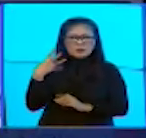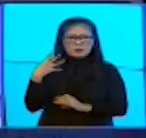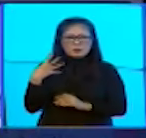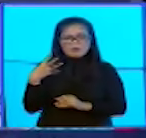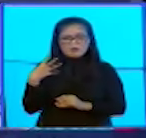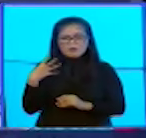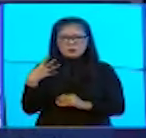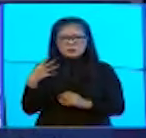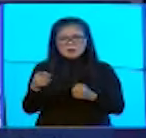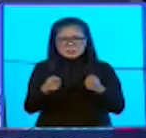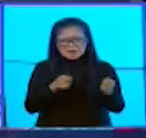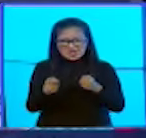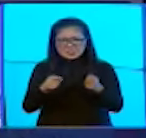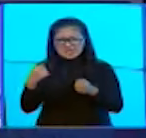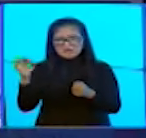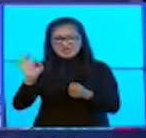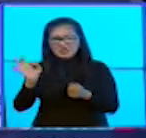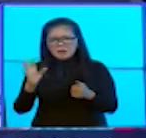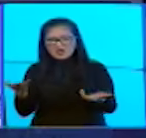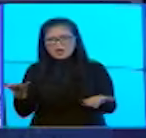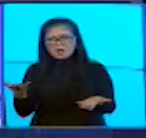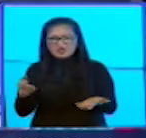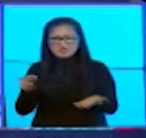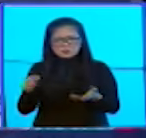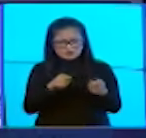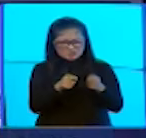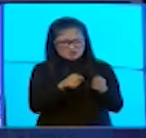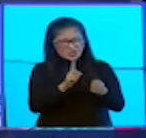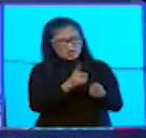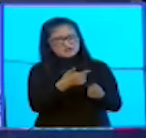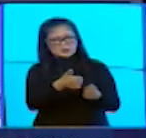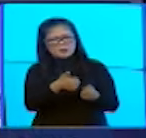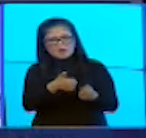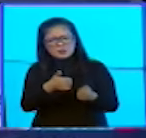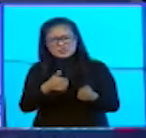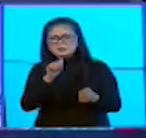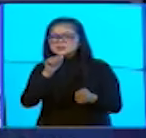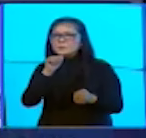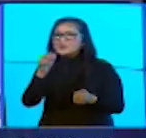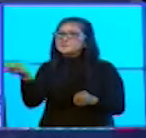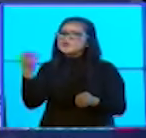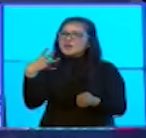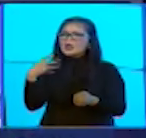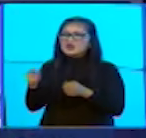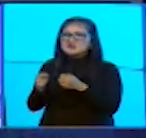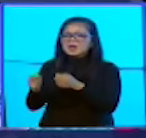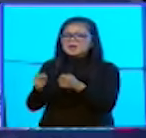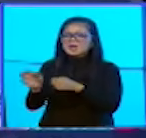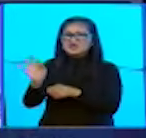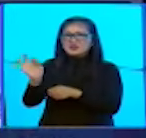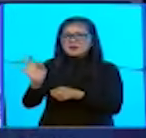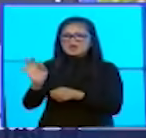tidak terkendali keadaannya, sangat-sangat terkendali. Jadi yang bicara tidak terkendali itu bisa datang ke saya, nanti saya tunjukin ke mukanya bahwa